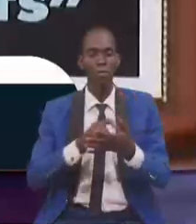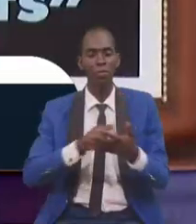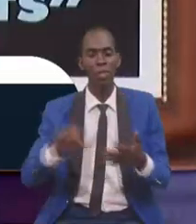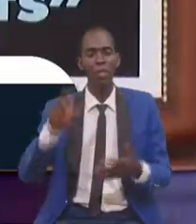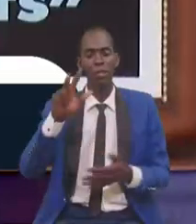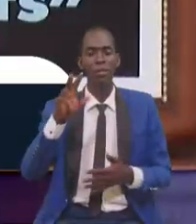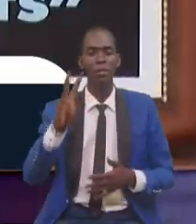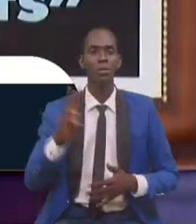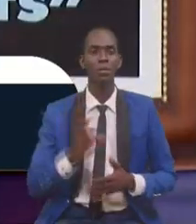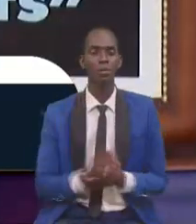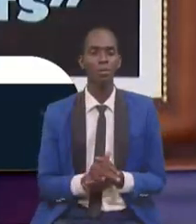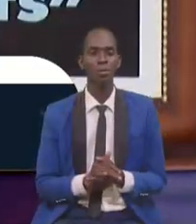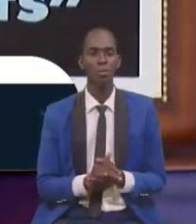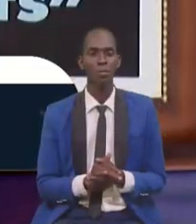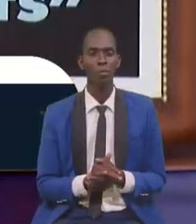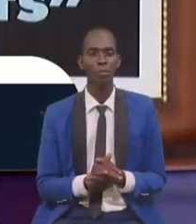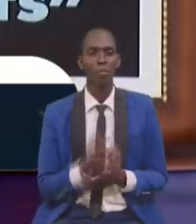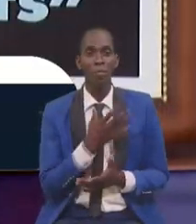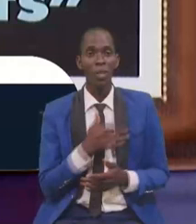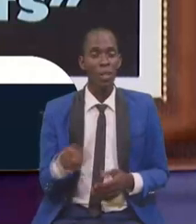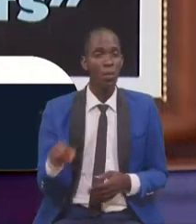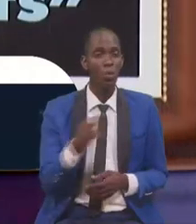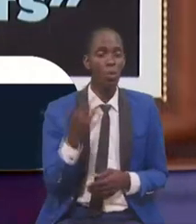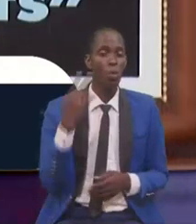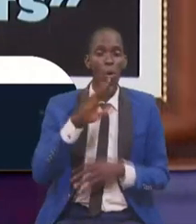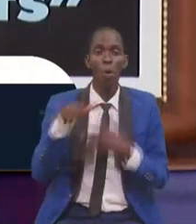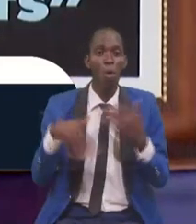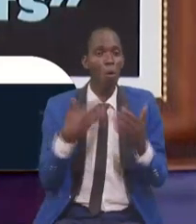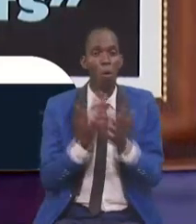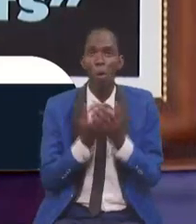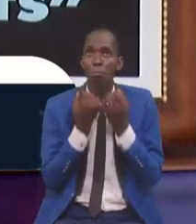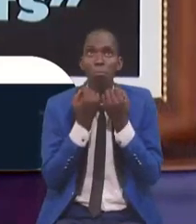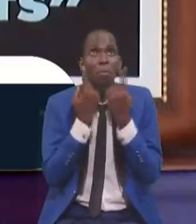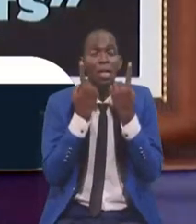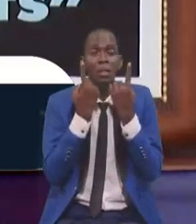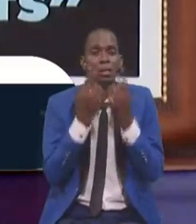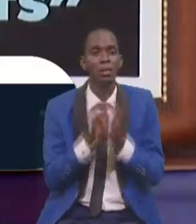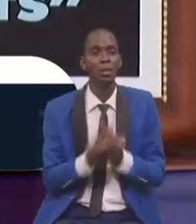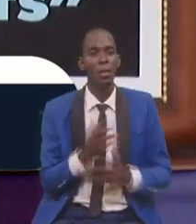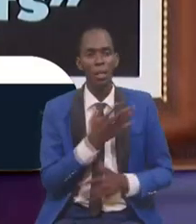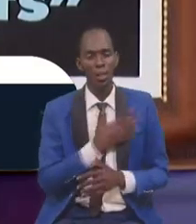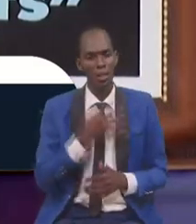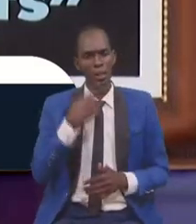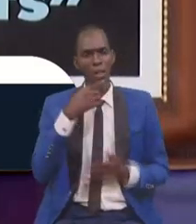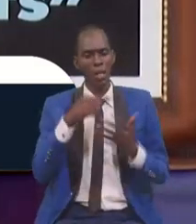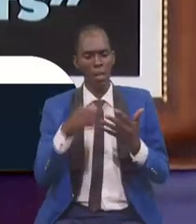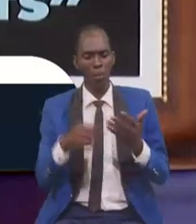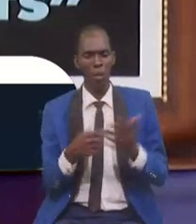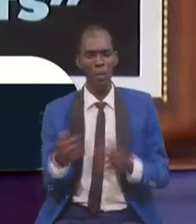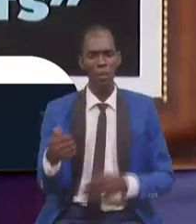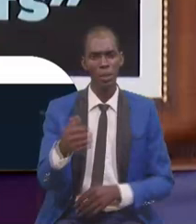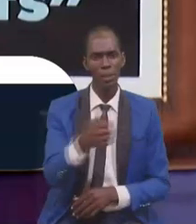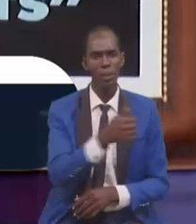Luc 4, verset 36. Tous furent saisis de stupeur et ils